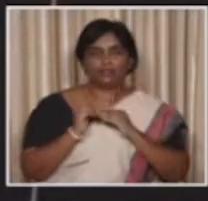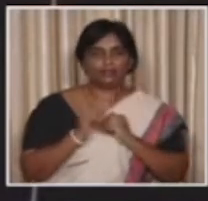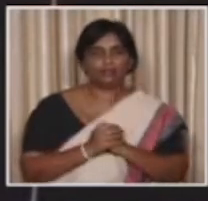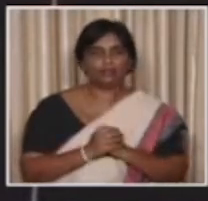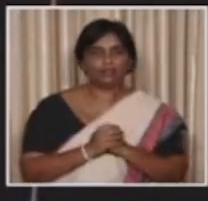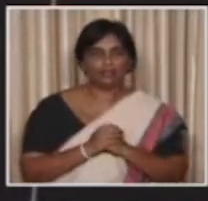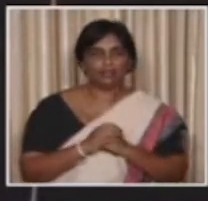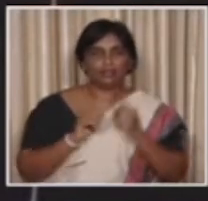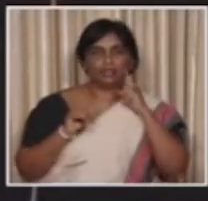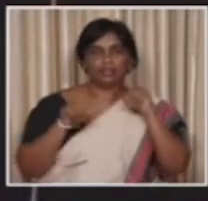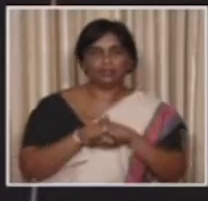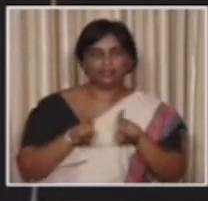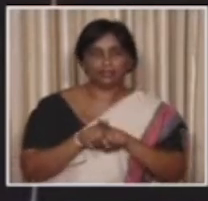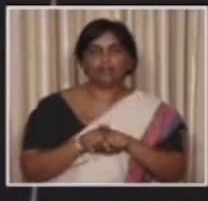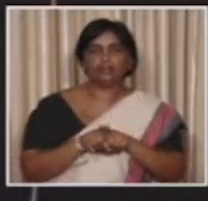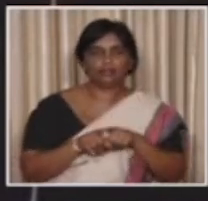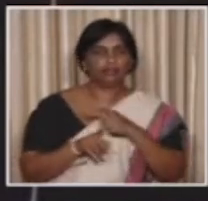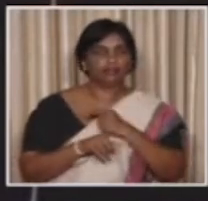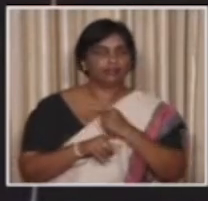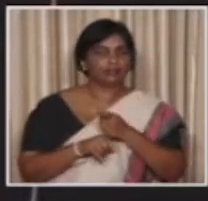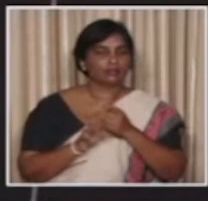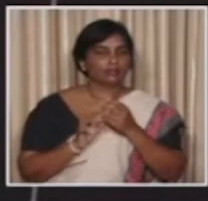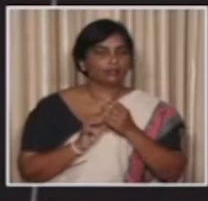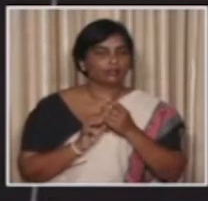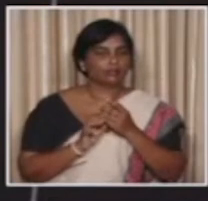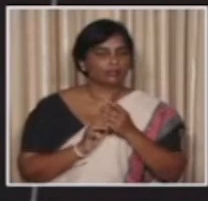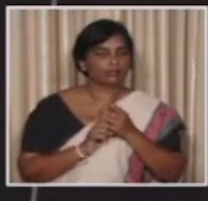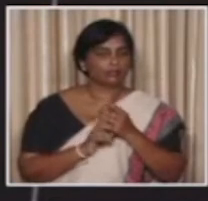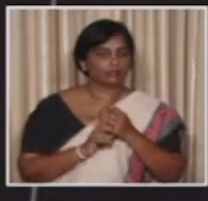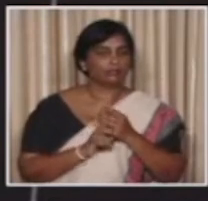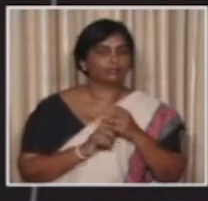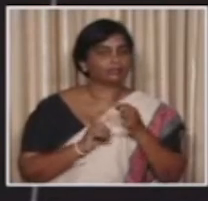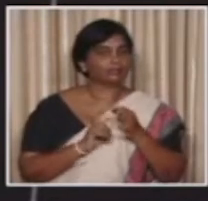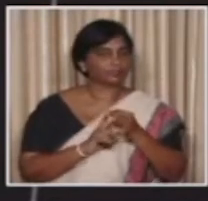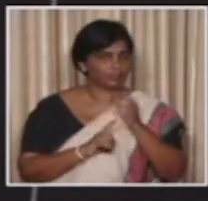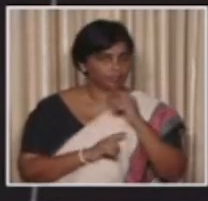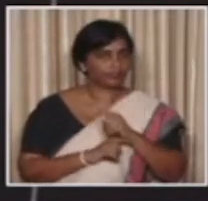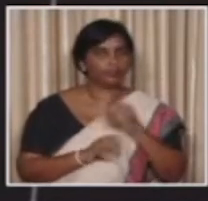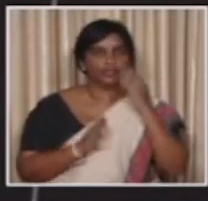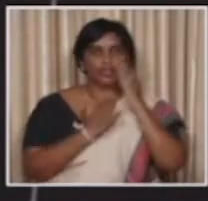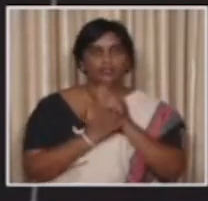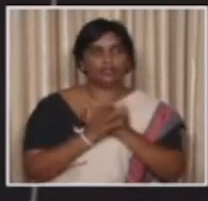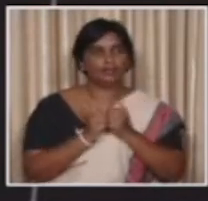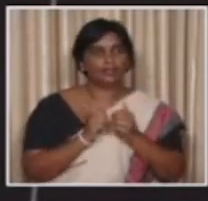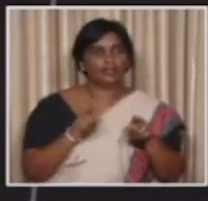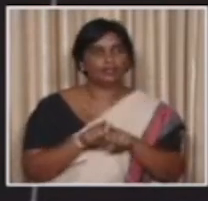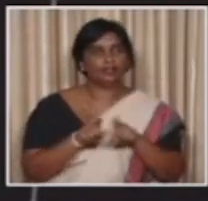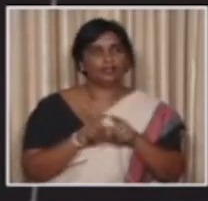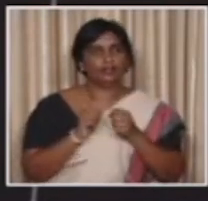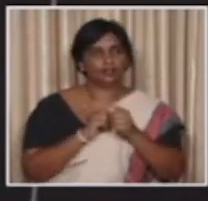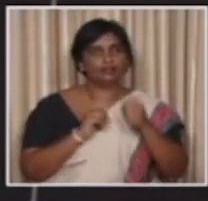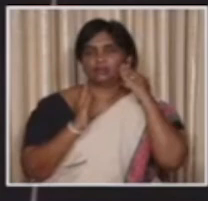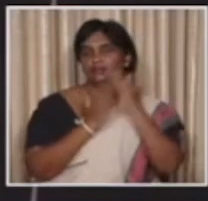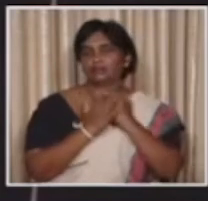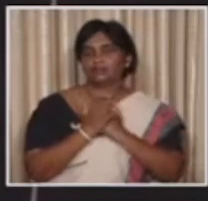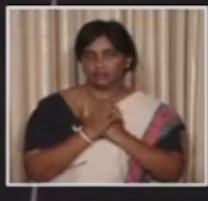55 billion rupees billion US billion 55 ඒගොල්ල ජනාධිපතිතුමනි ඉතින් return on every dollar in investment